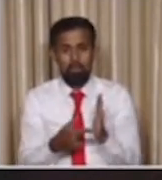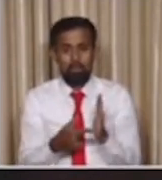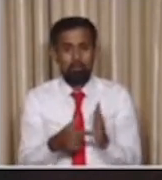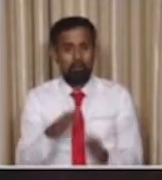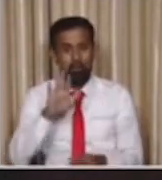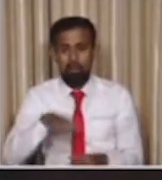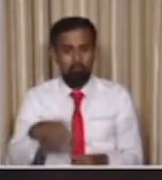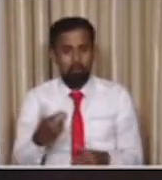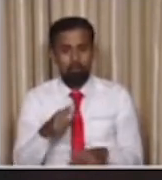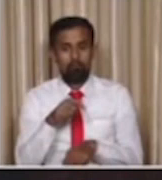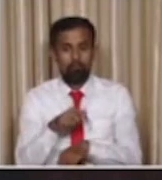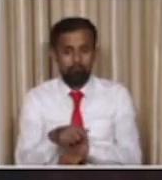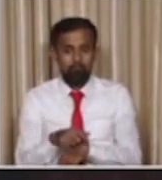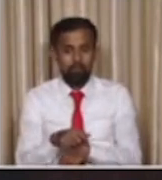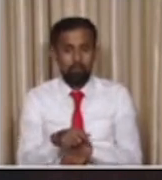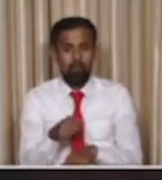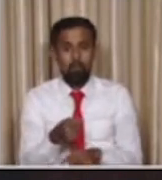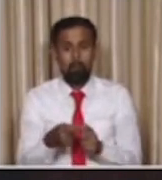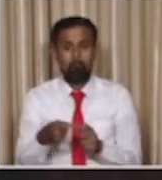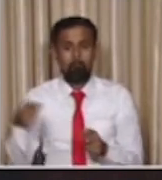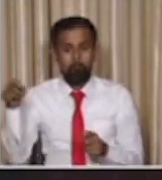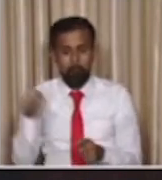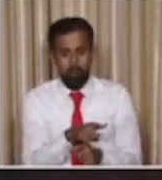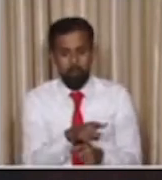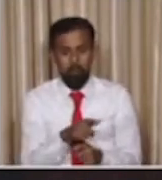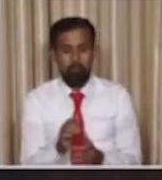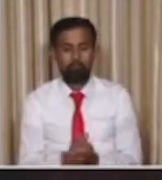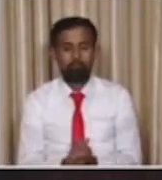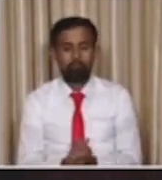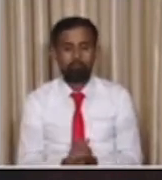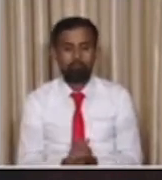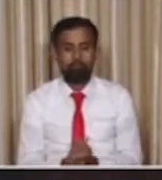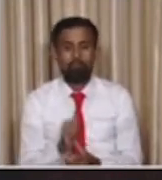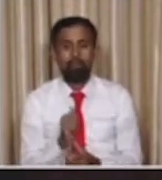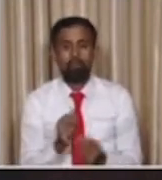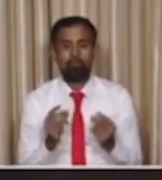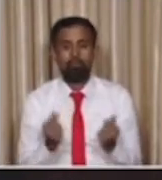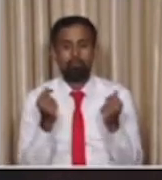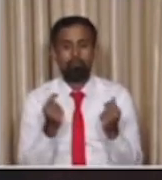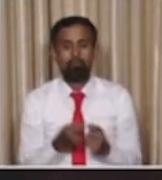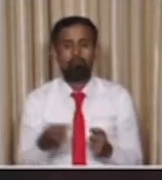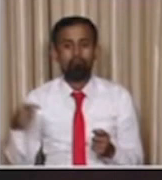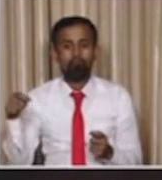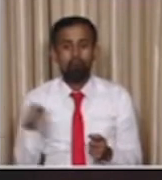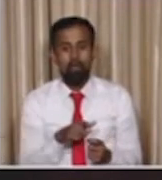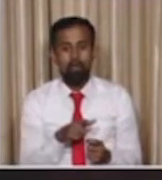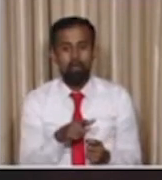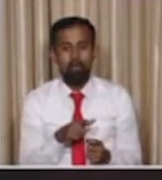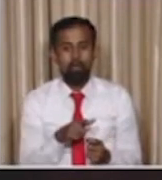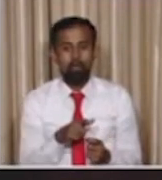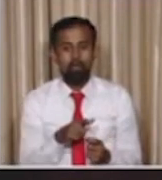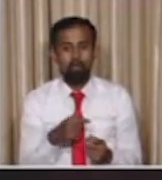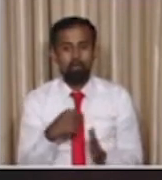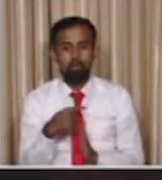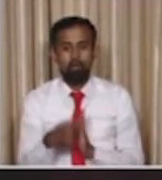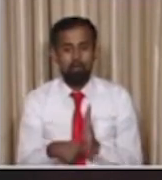ඉදිරිපත් නොවුණු අවස්ථාවලදී තමයි මේ මිලදී ගැනීම කරන්න කටයුතු කරන්නේ. ඇයි අපිට හදිසි මිලදී ගැනීම වලට යන්න සිද්ධ වුනේ? සාමාන්‍යයෙන්